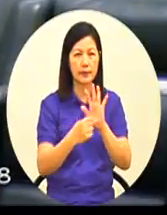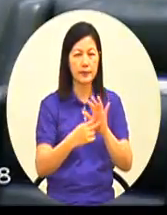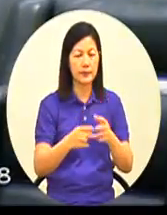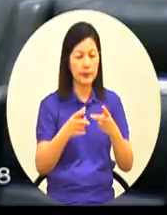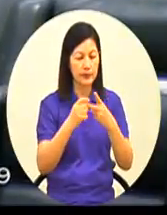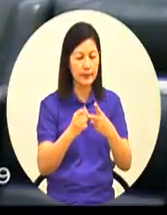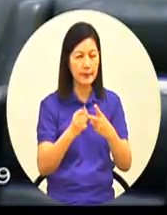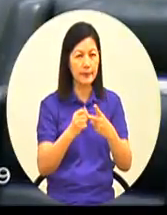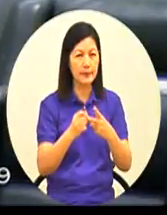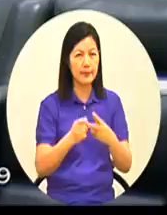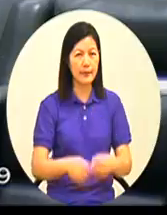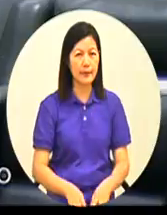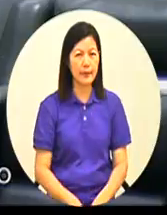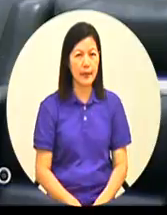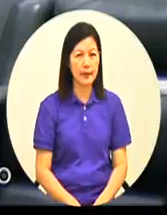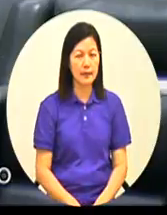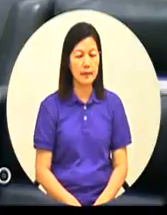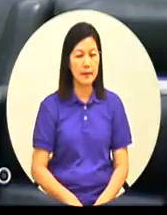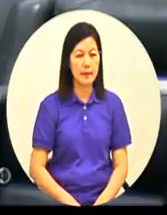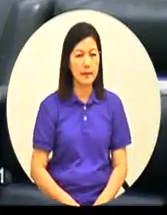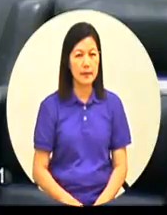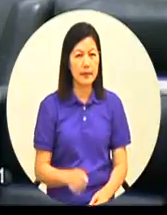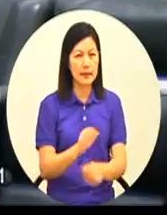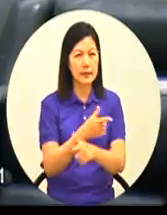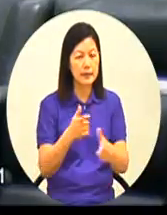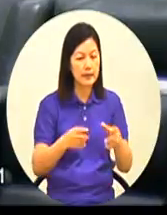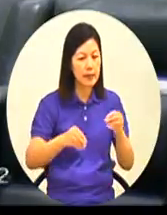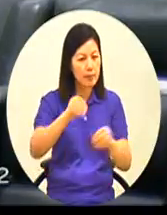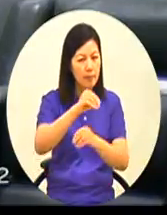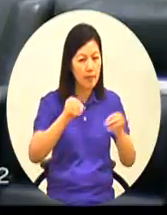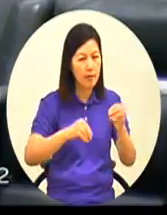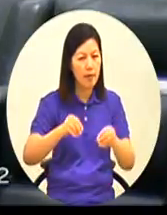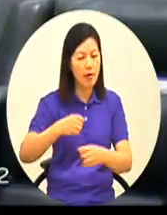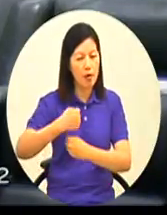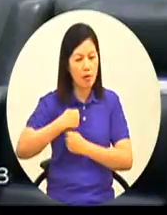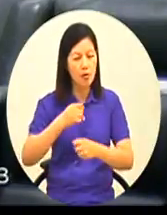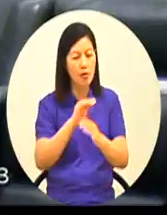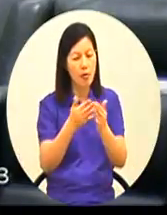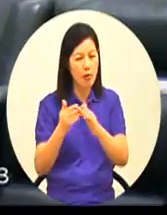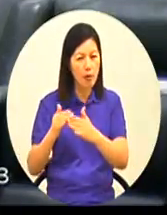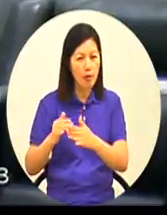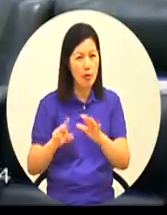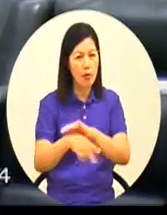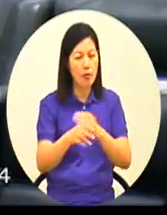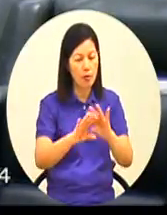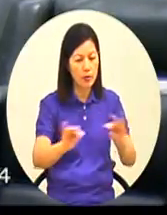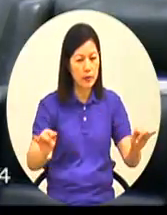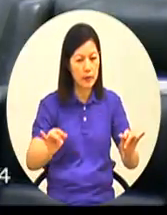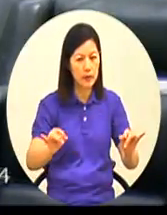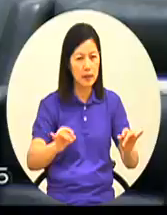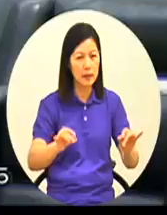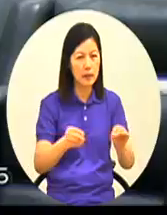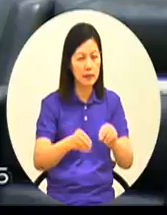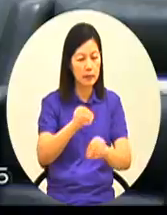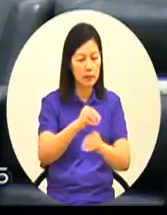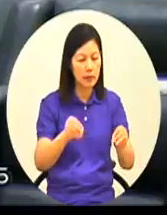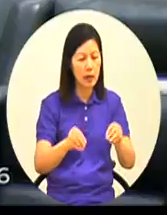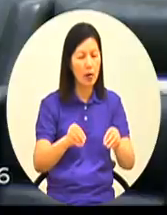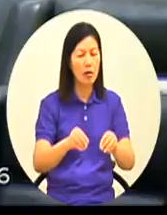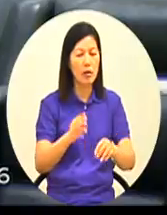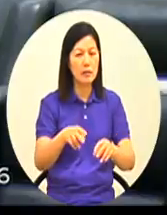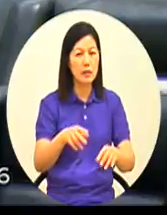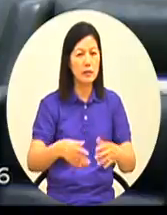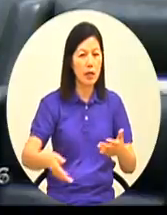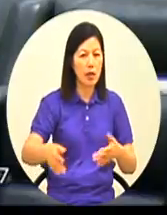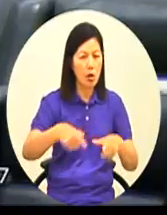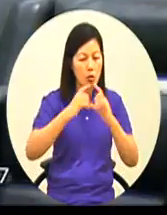个我们这个活化我们的一些眷舍空屋跟空地，我看到业务报告里面说目前回收